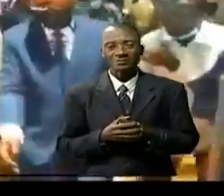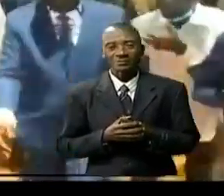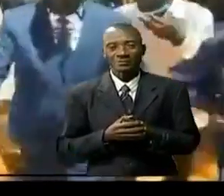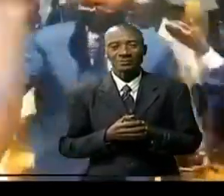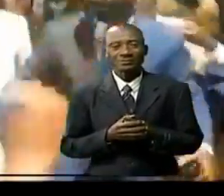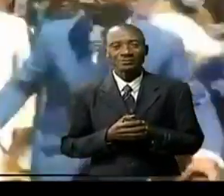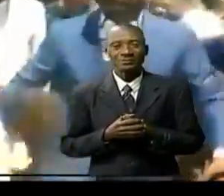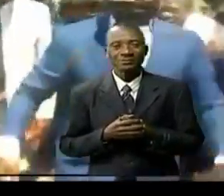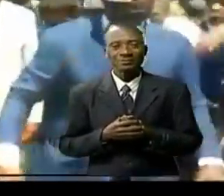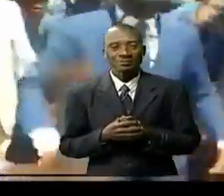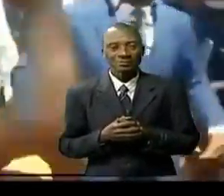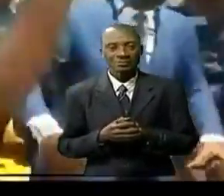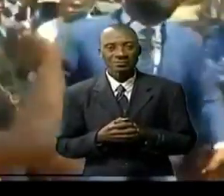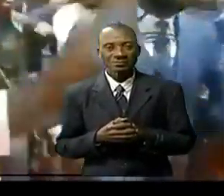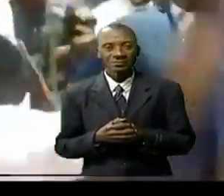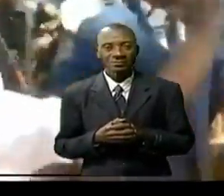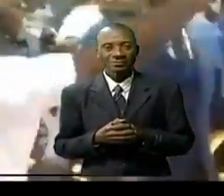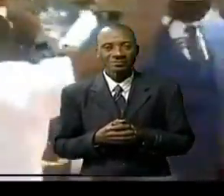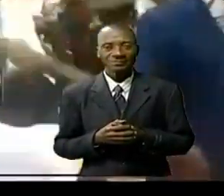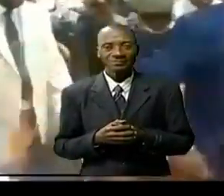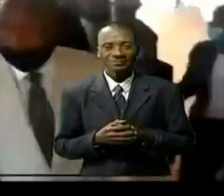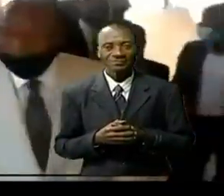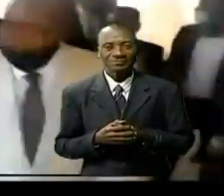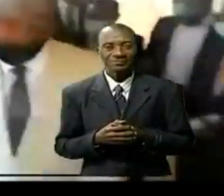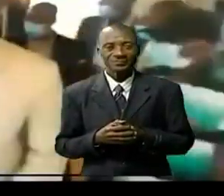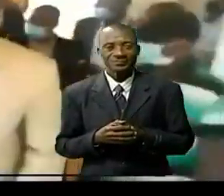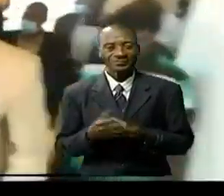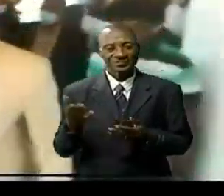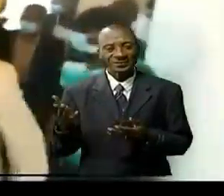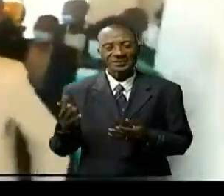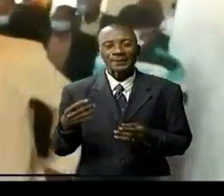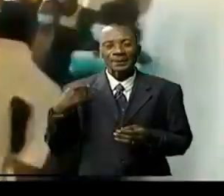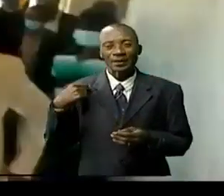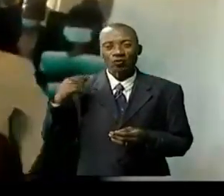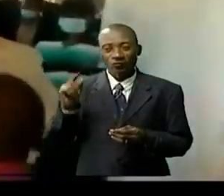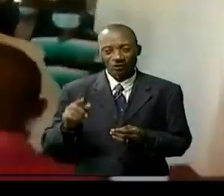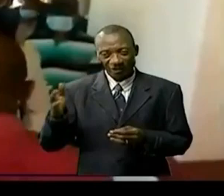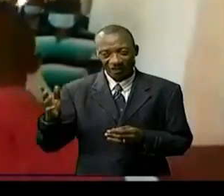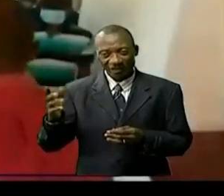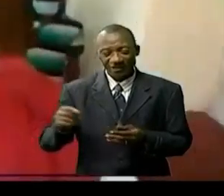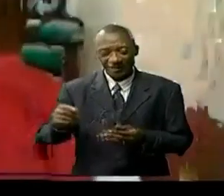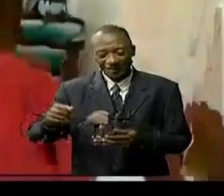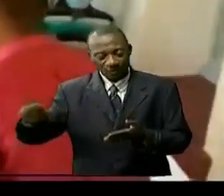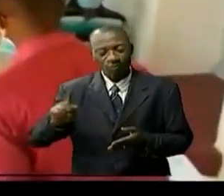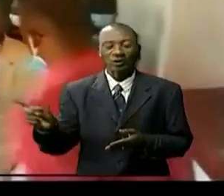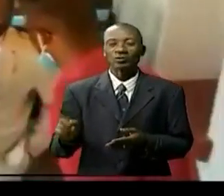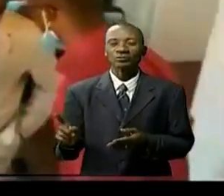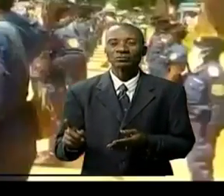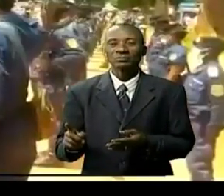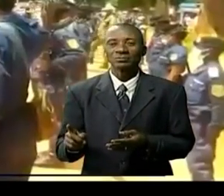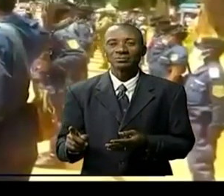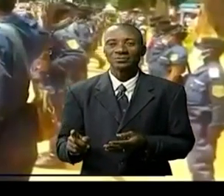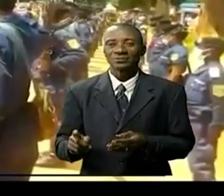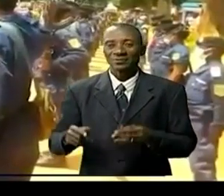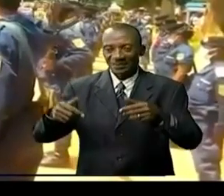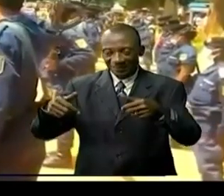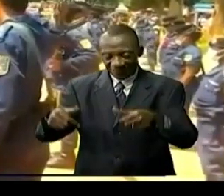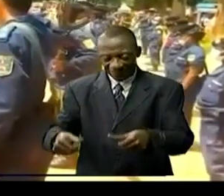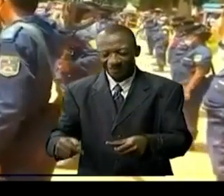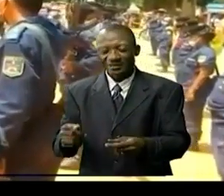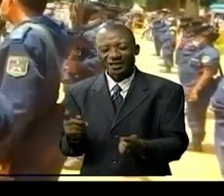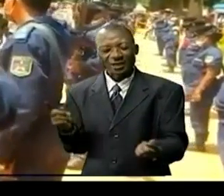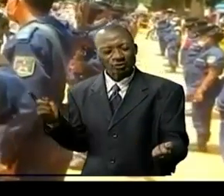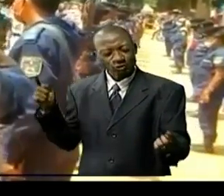et d'or où le mot d'ordre reste aux commandes de la province de lomagne jusqu'aux élections des gouverneurs dans les 14 provinces